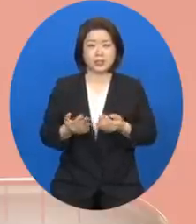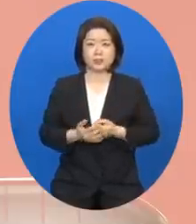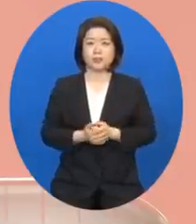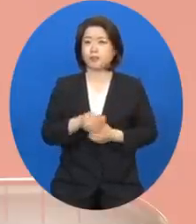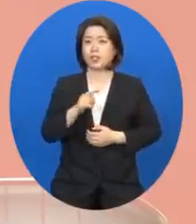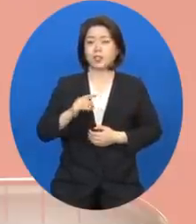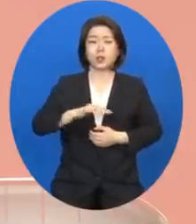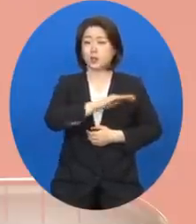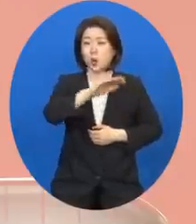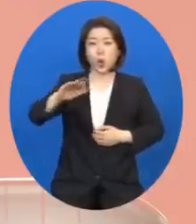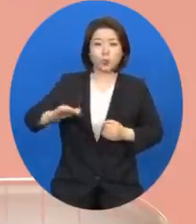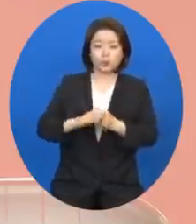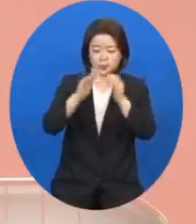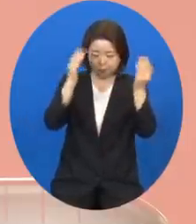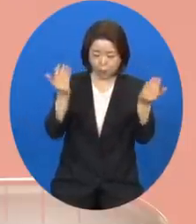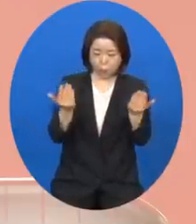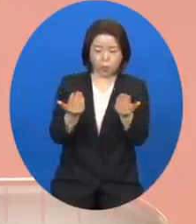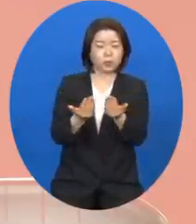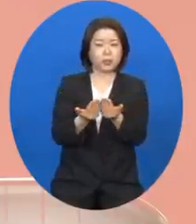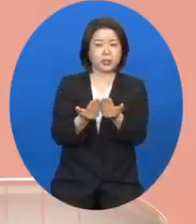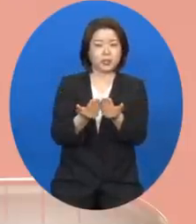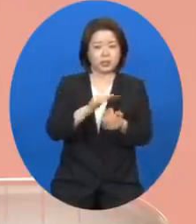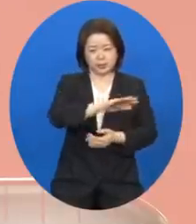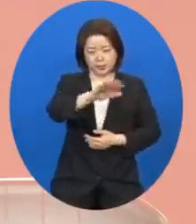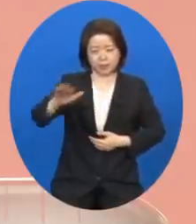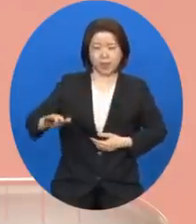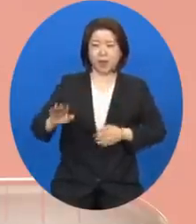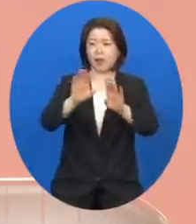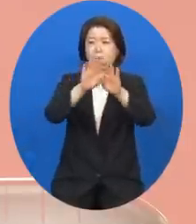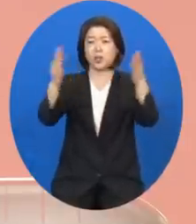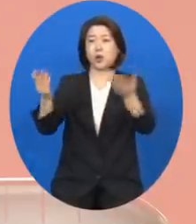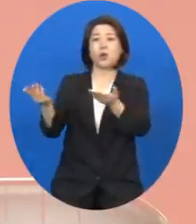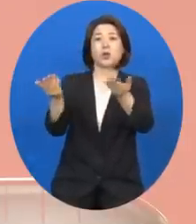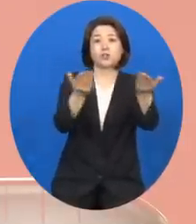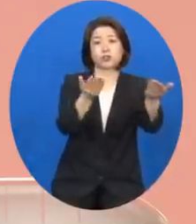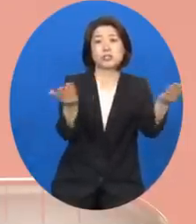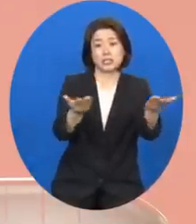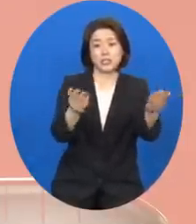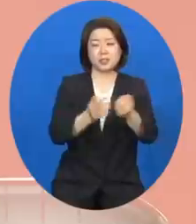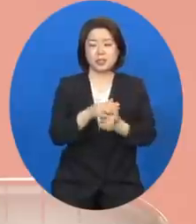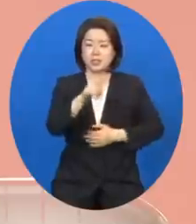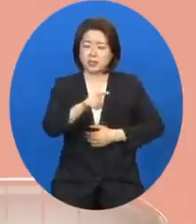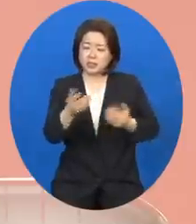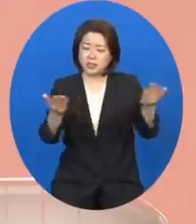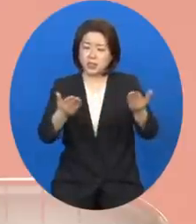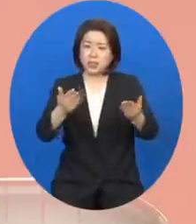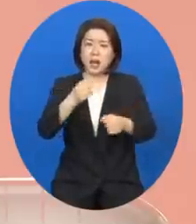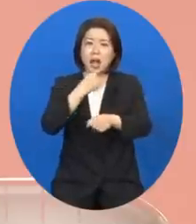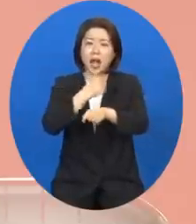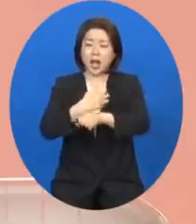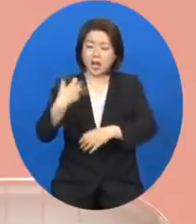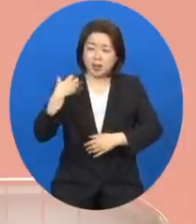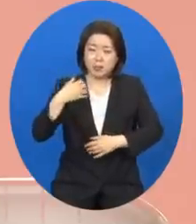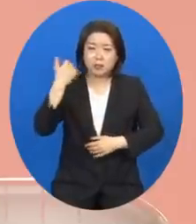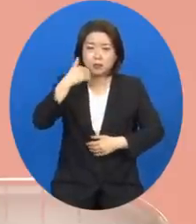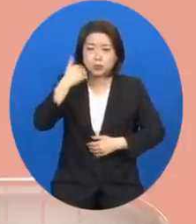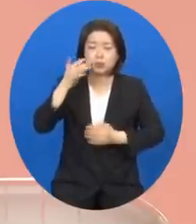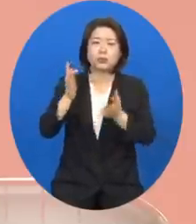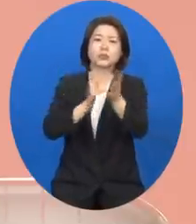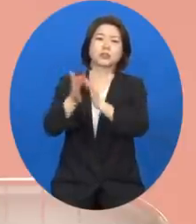그건 지금 우리 모두에게 다 열려져 있습니다. 왜냐하면 그 일을 하시는 분이